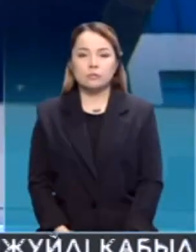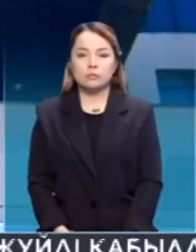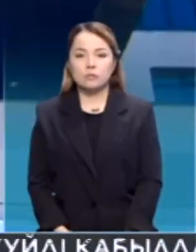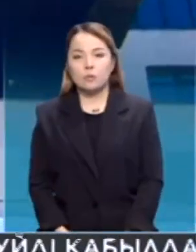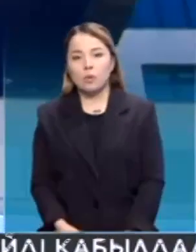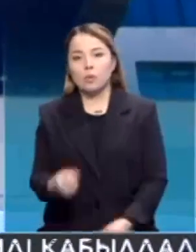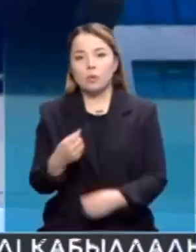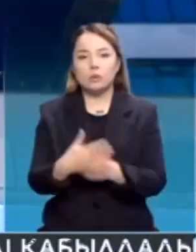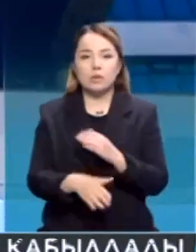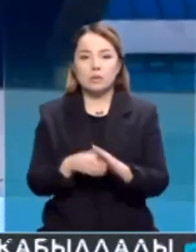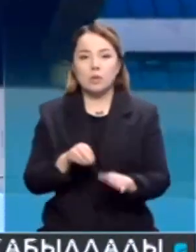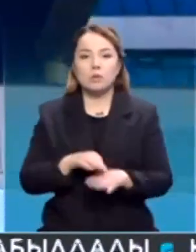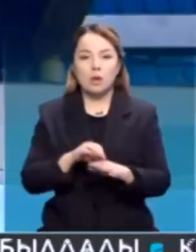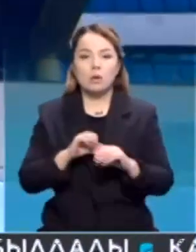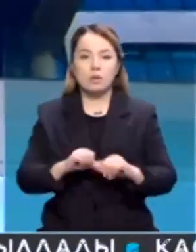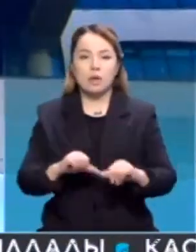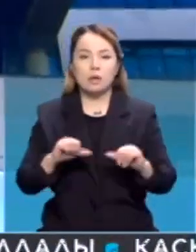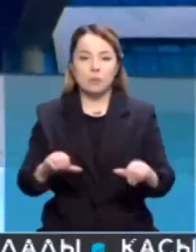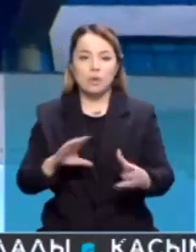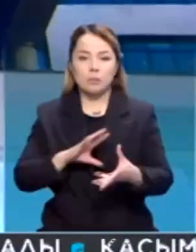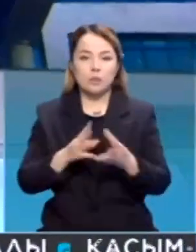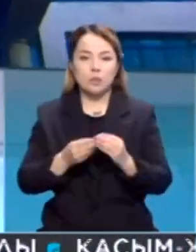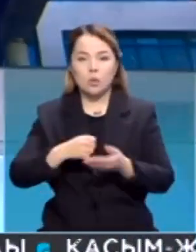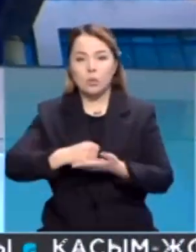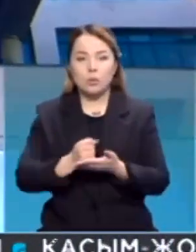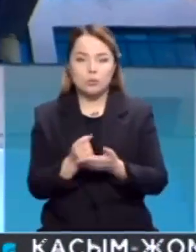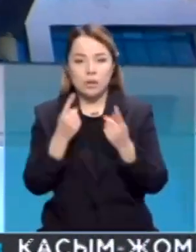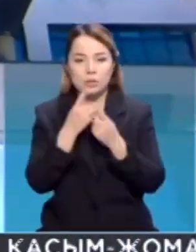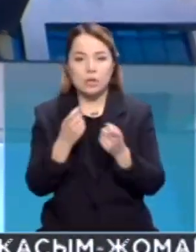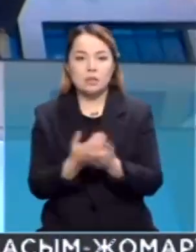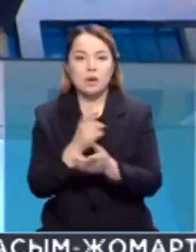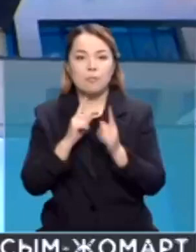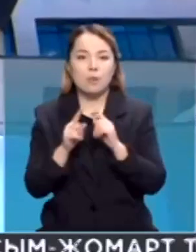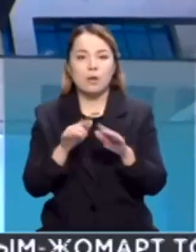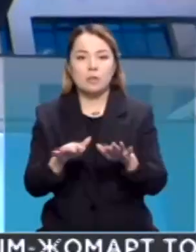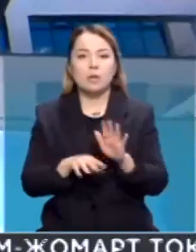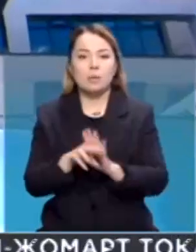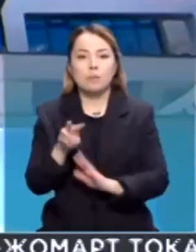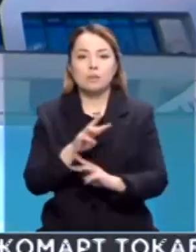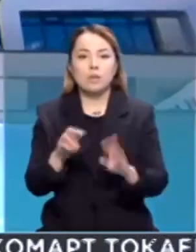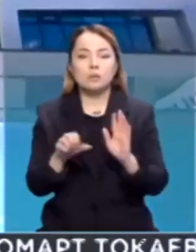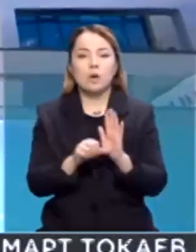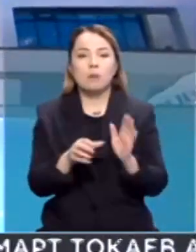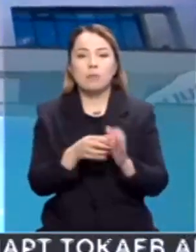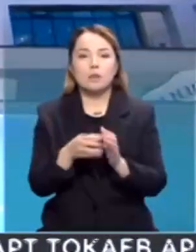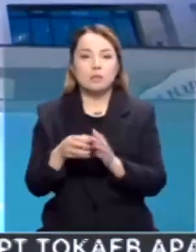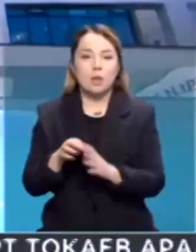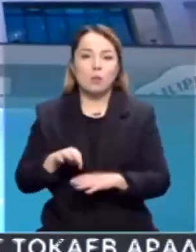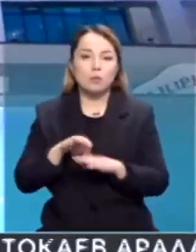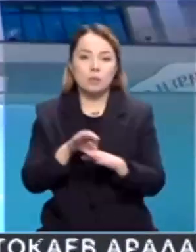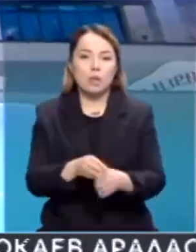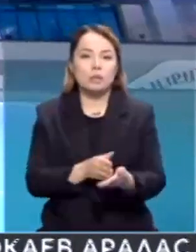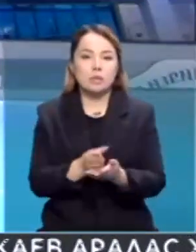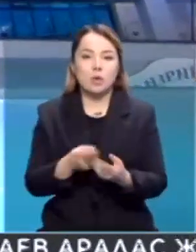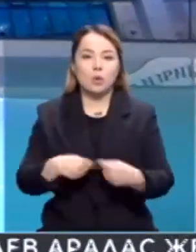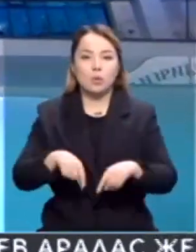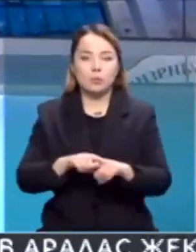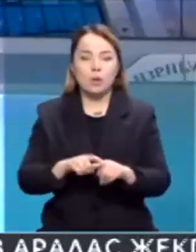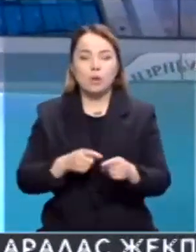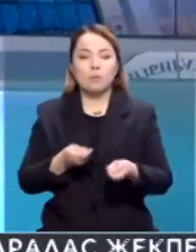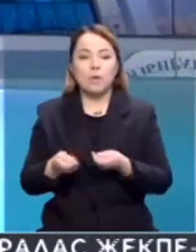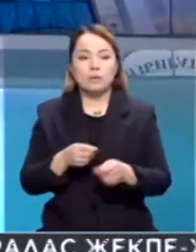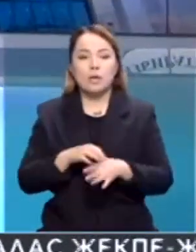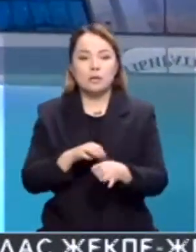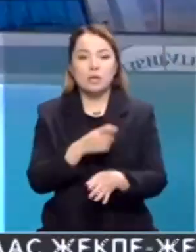Бүгін орталық сайлау комиссиясы сайлаудың ресми қорытындысын жариялады. Парламент мәжілісіне 6 партия өтті. Саяси ұйымдарға бөлінген мандат саны